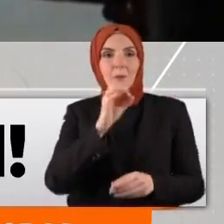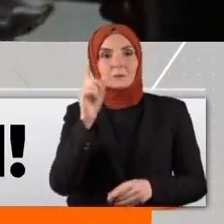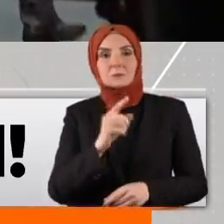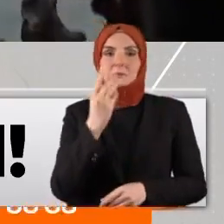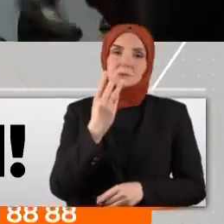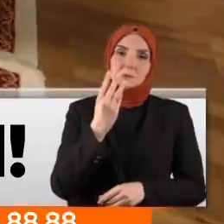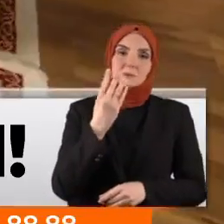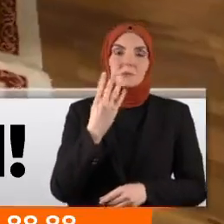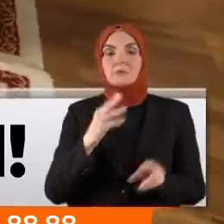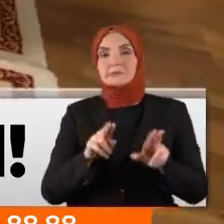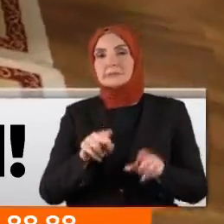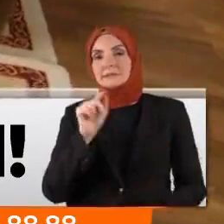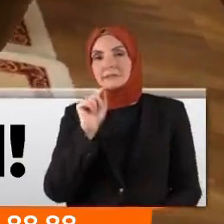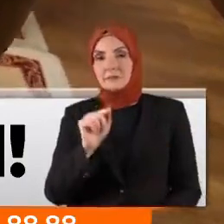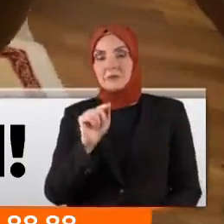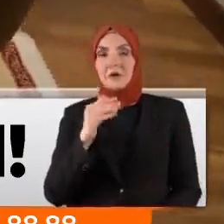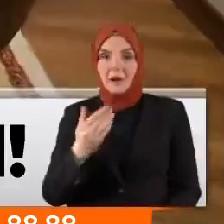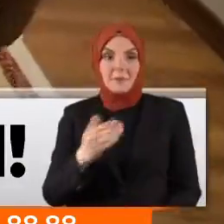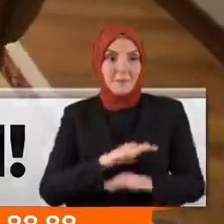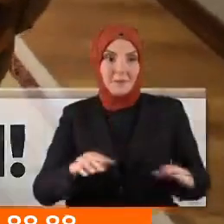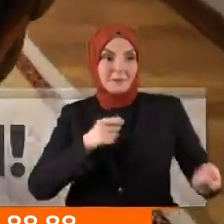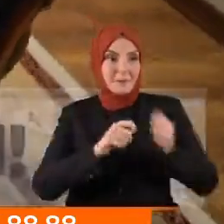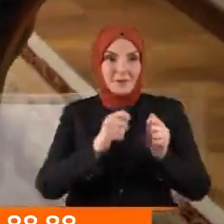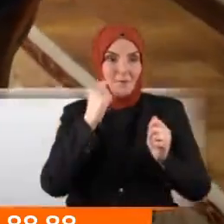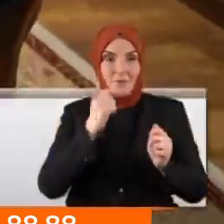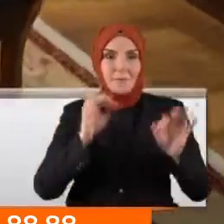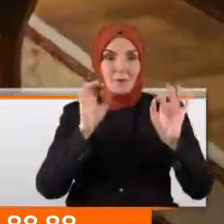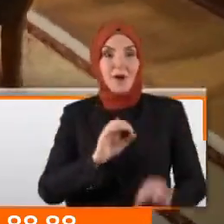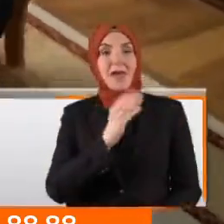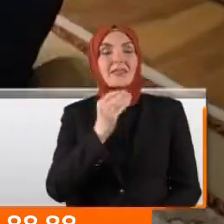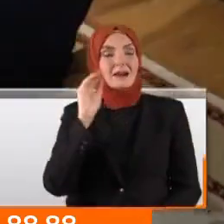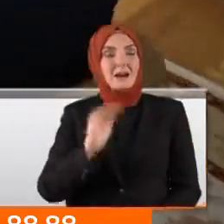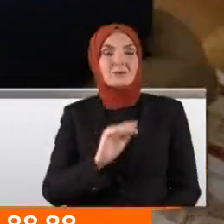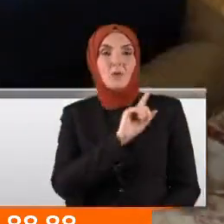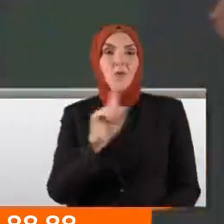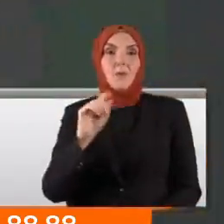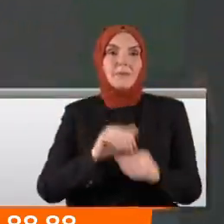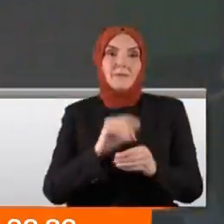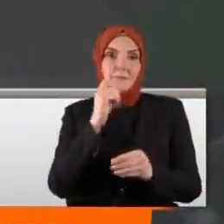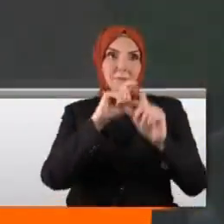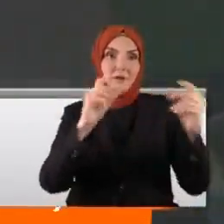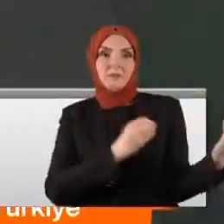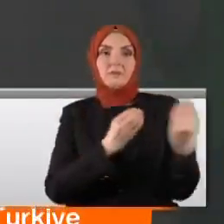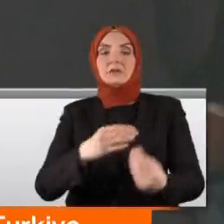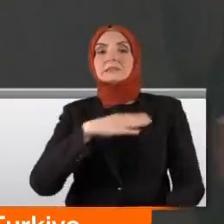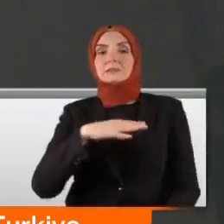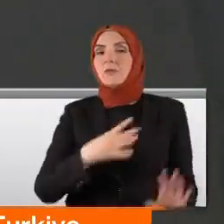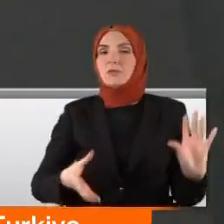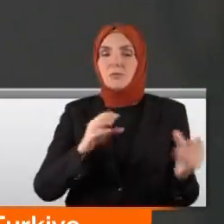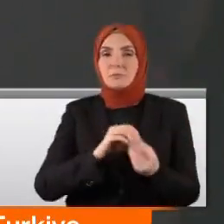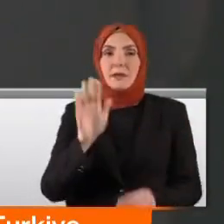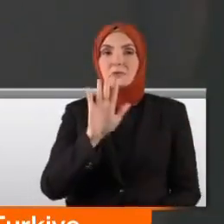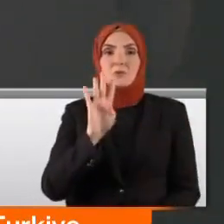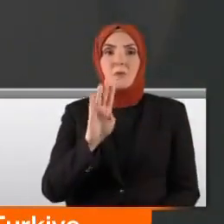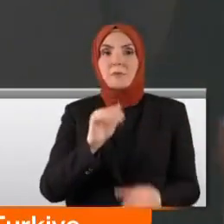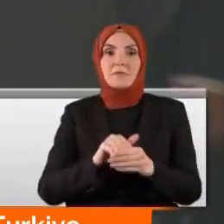masada pazarlığı en az 10 milletvekiliyle açıyor. Sayı toplamda 54 vekile kadar çıkıyor. CHP ise her parti için